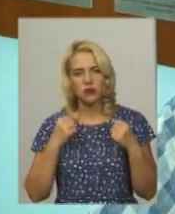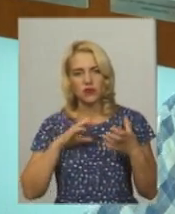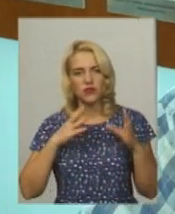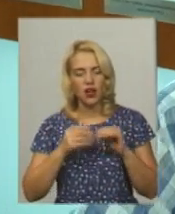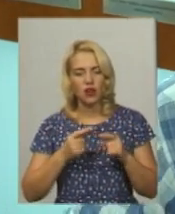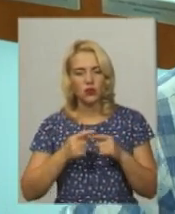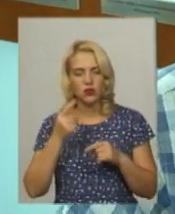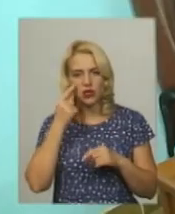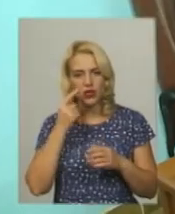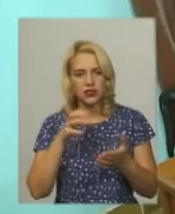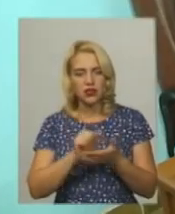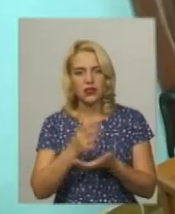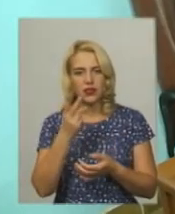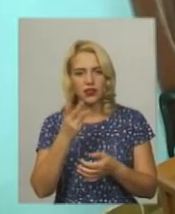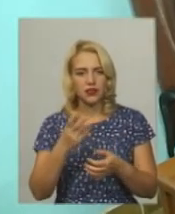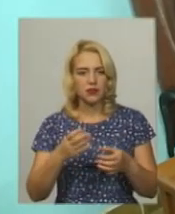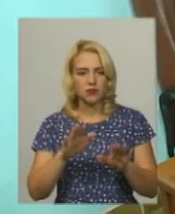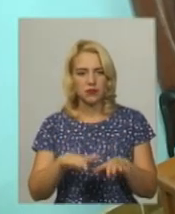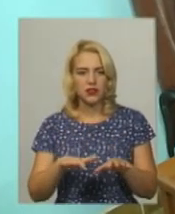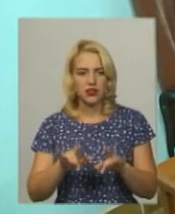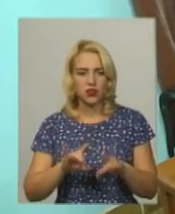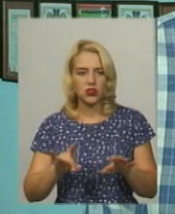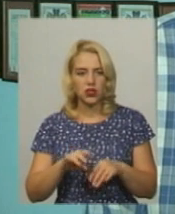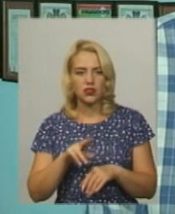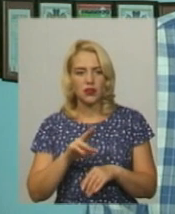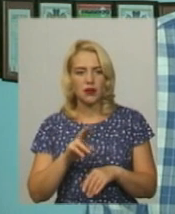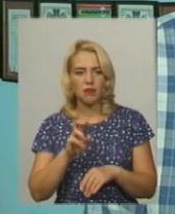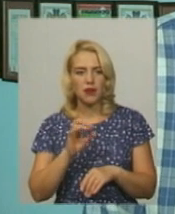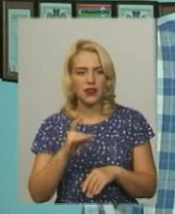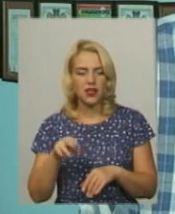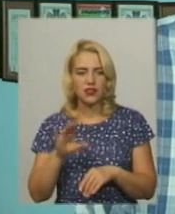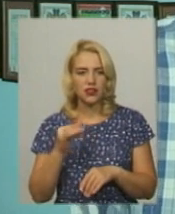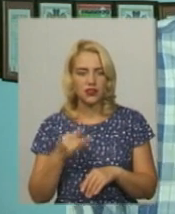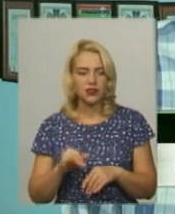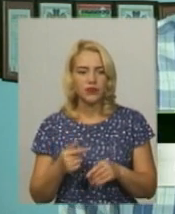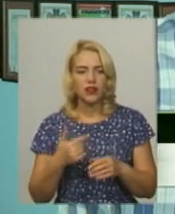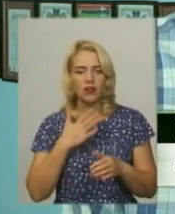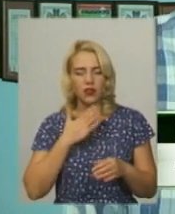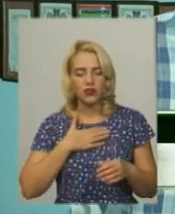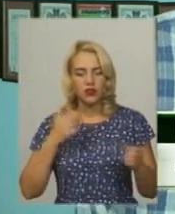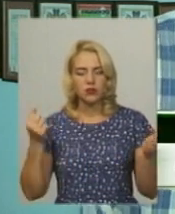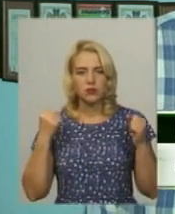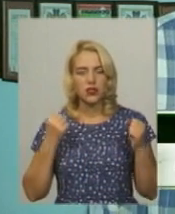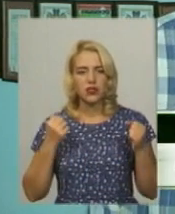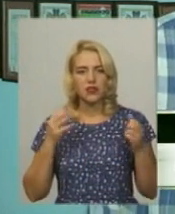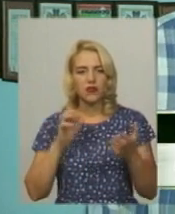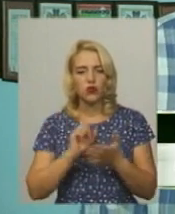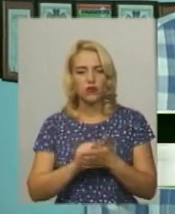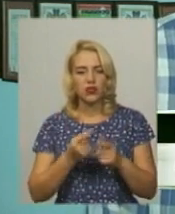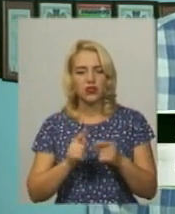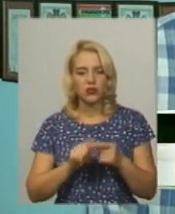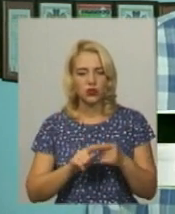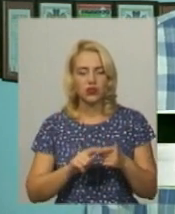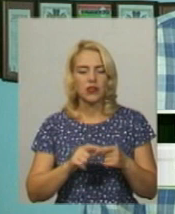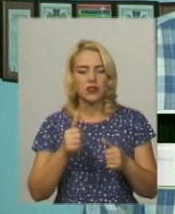заліку команда зайняла третє командне місце, каже Петро Бардецький. Наші спортсмени завоювали на цих змаганнях 15